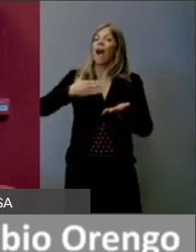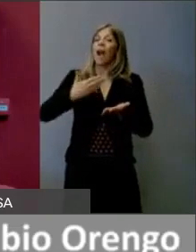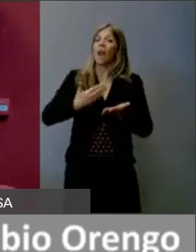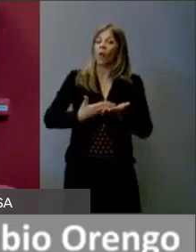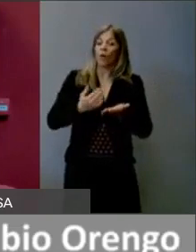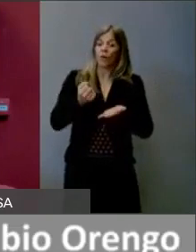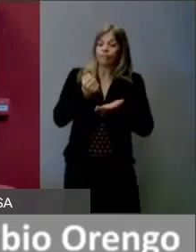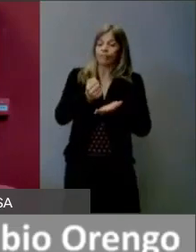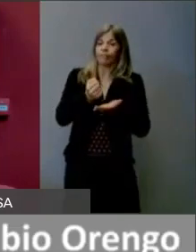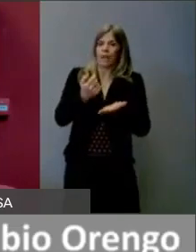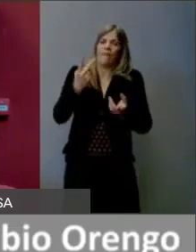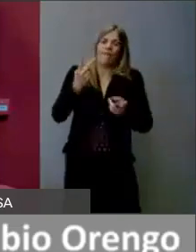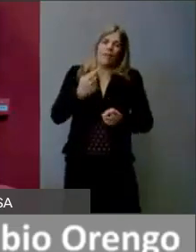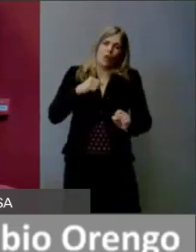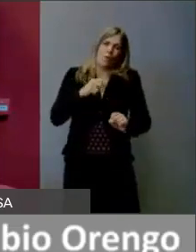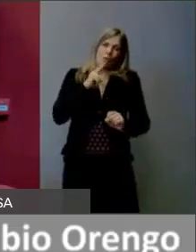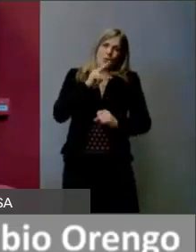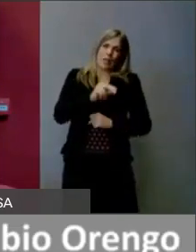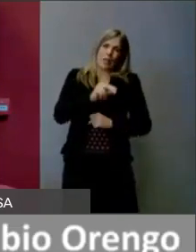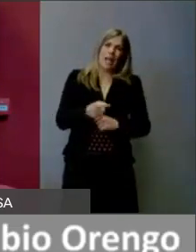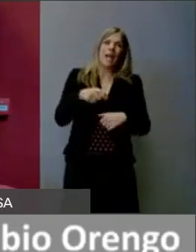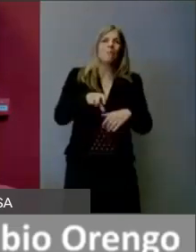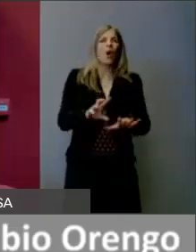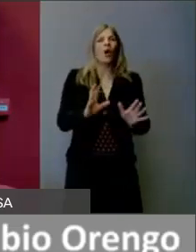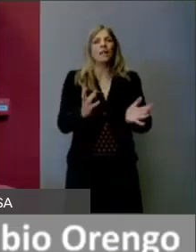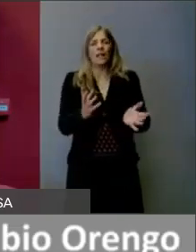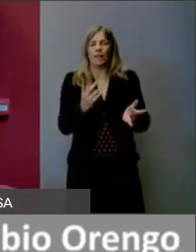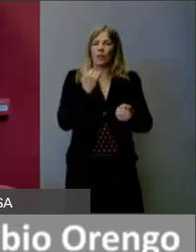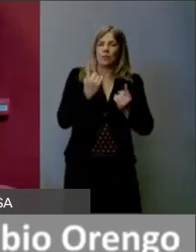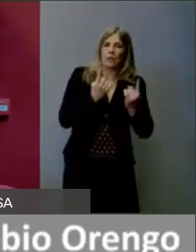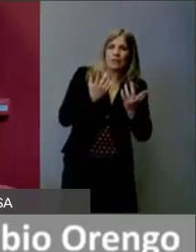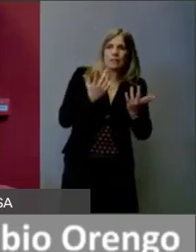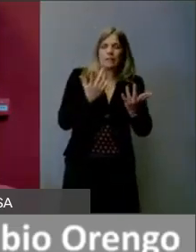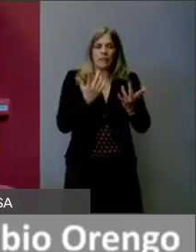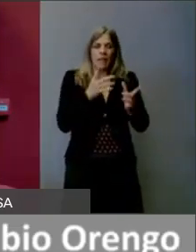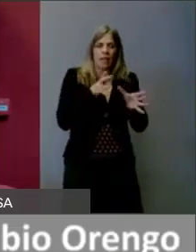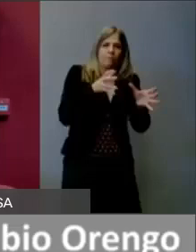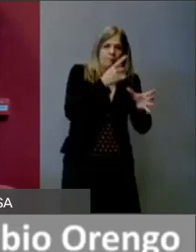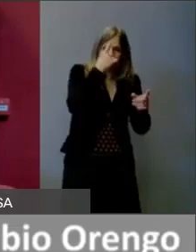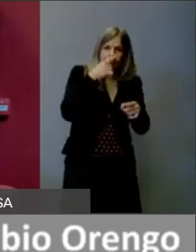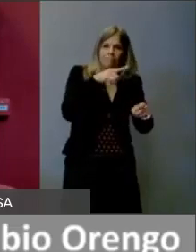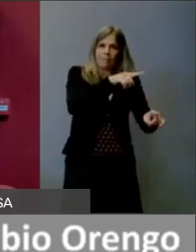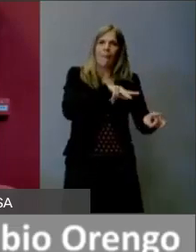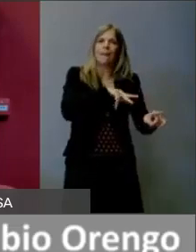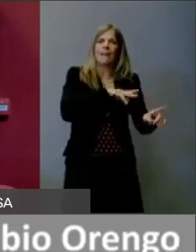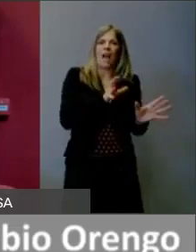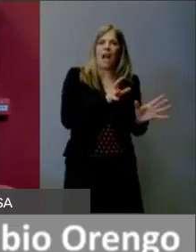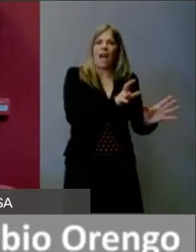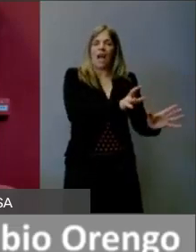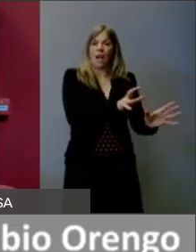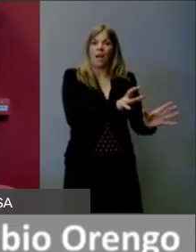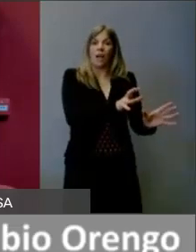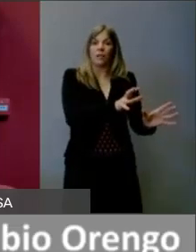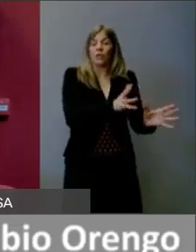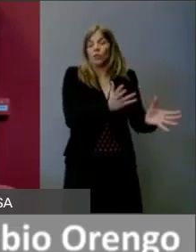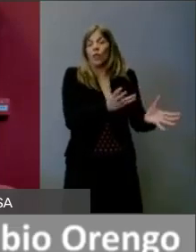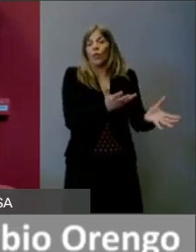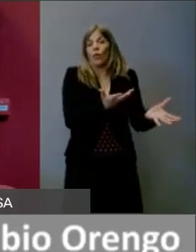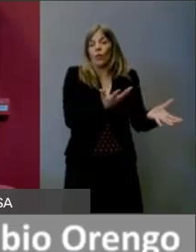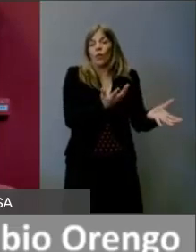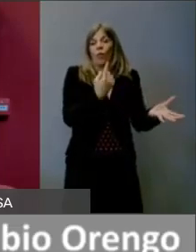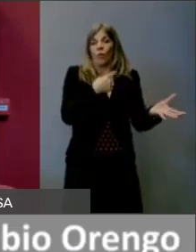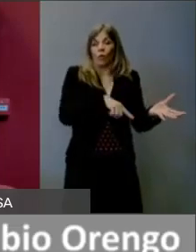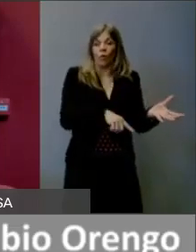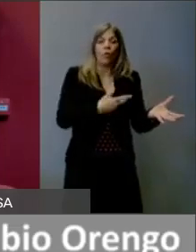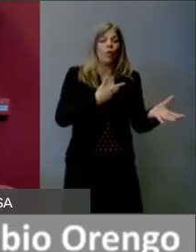posso ovviamente dire perché si tratta di questioni che attengono ai privati e noi abbiamo rapporti con i privati, quindi sono coperte naturalmente